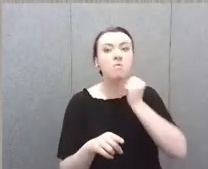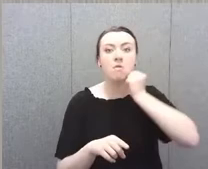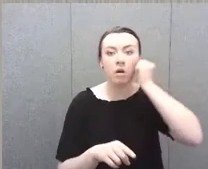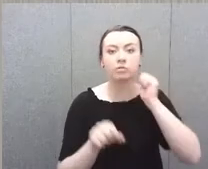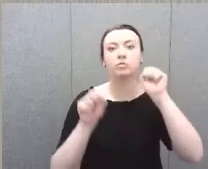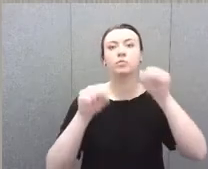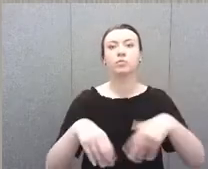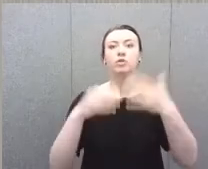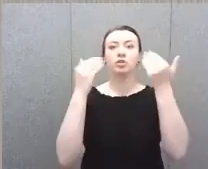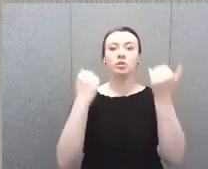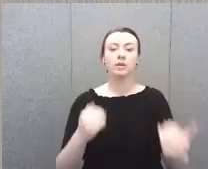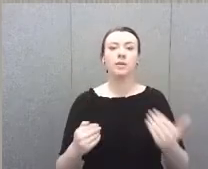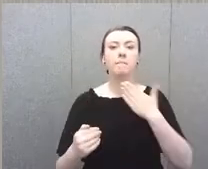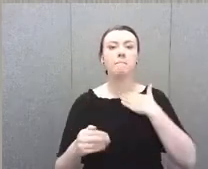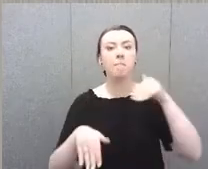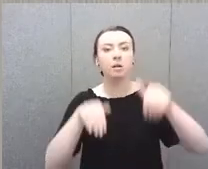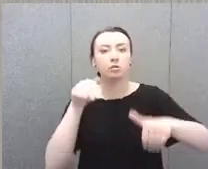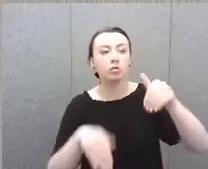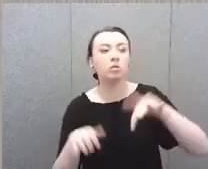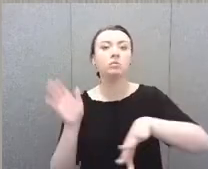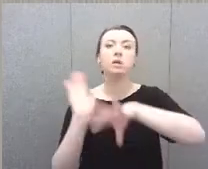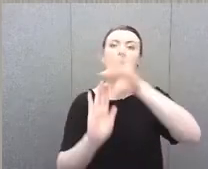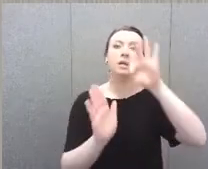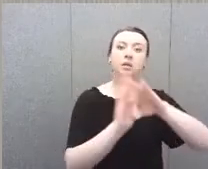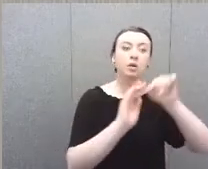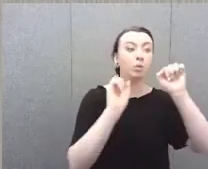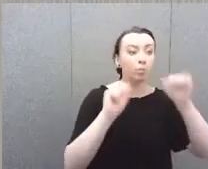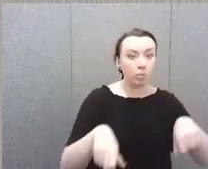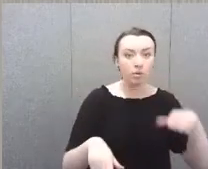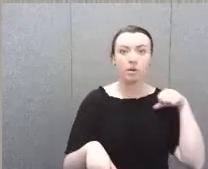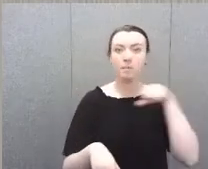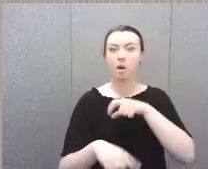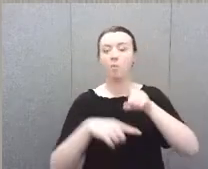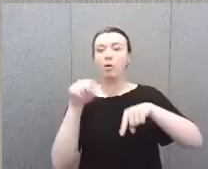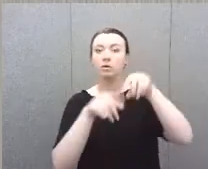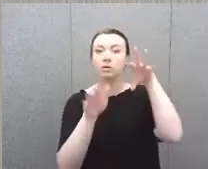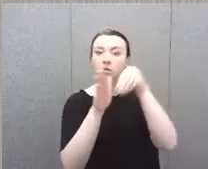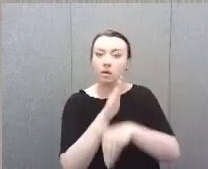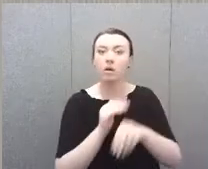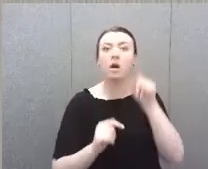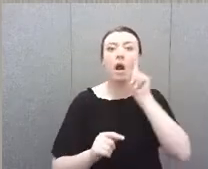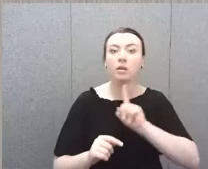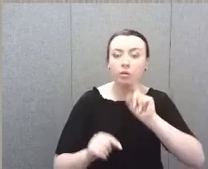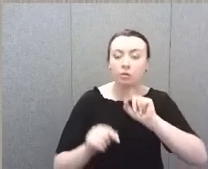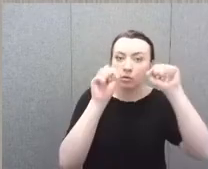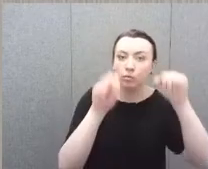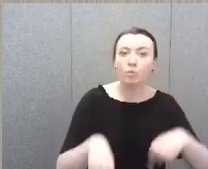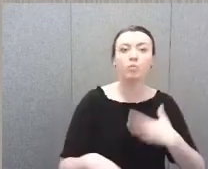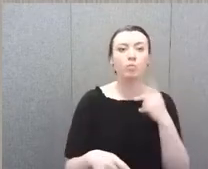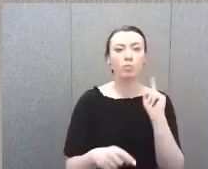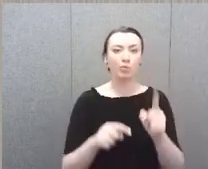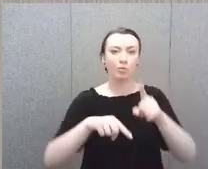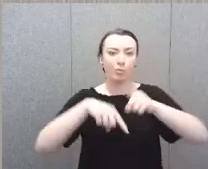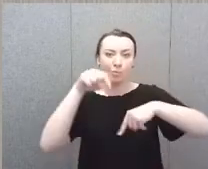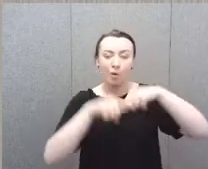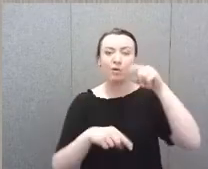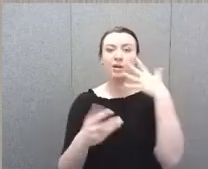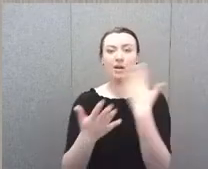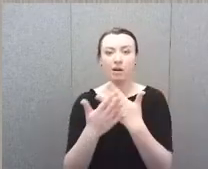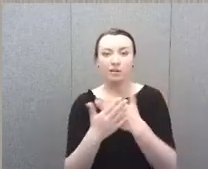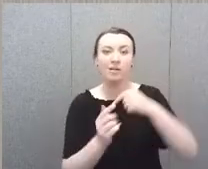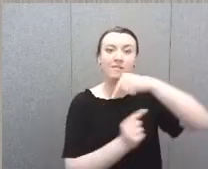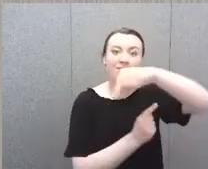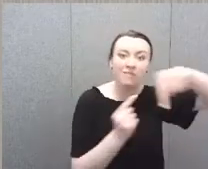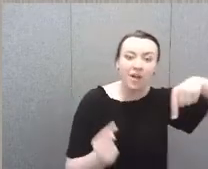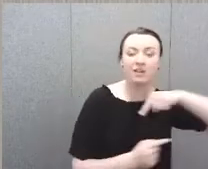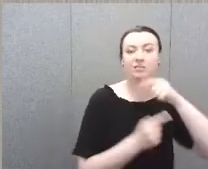мужские. Именно благодаря этому мы можем голосовать, мы можем быть избранными, мы можем активно